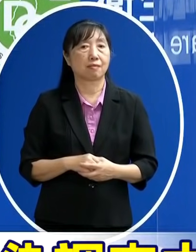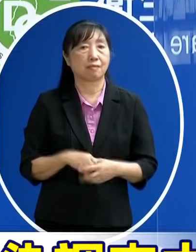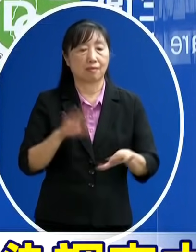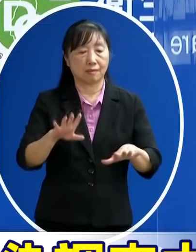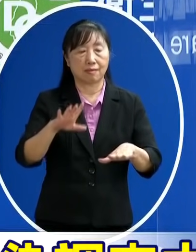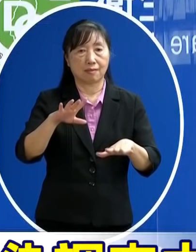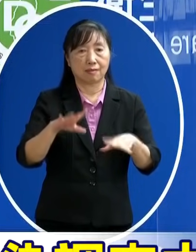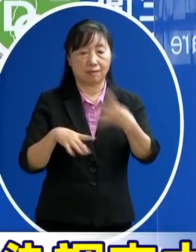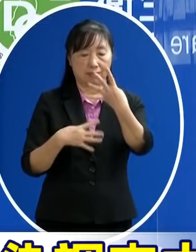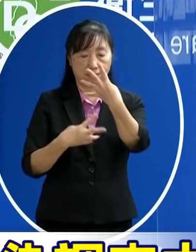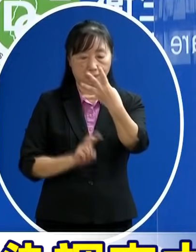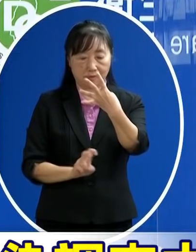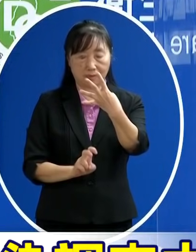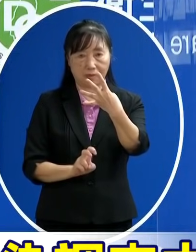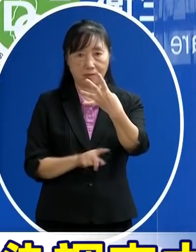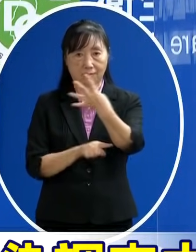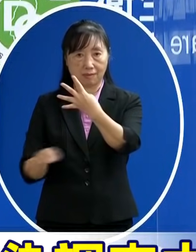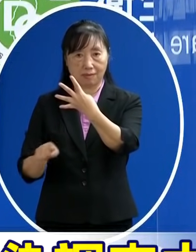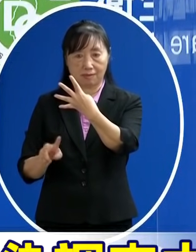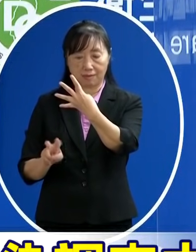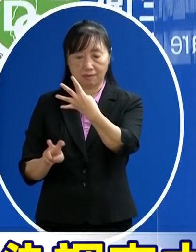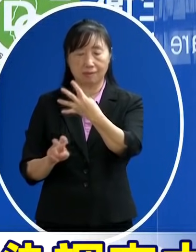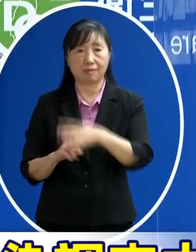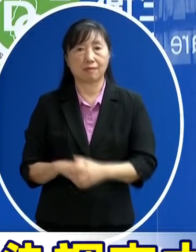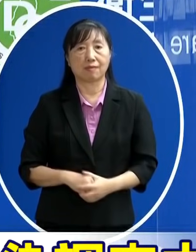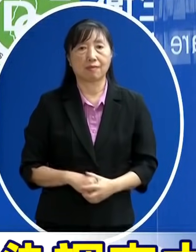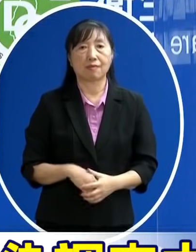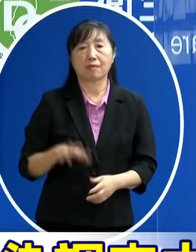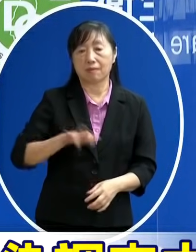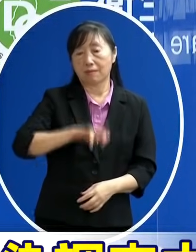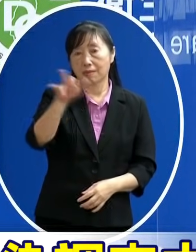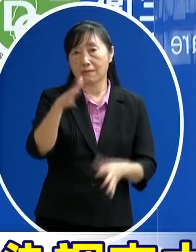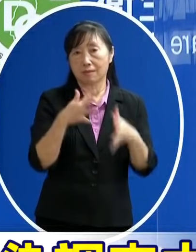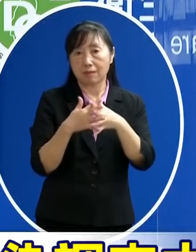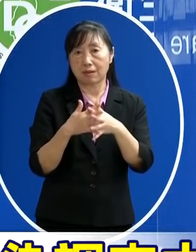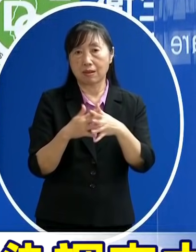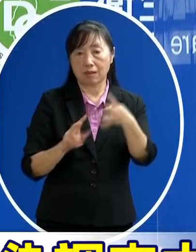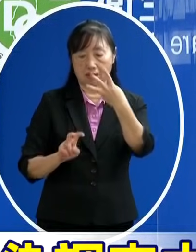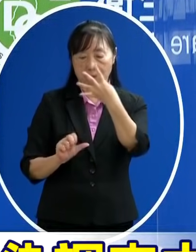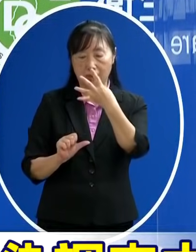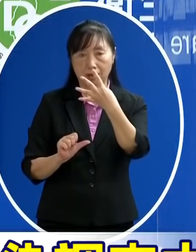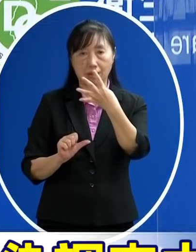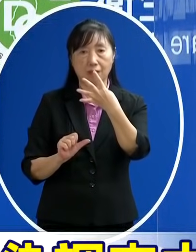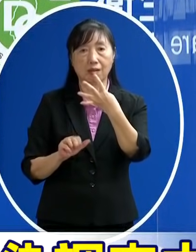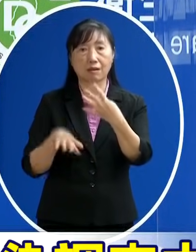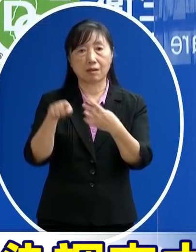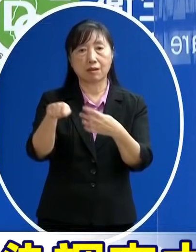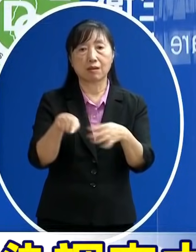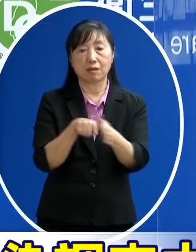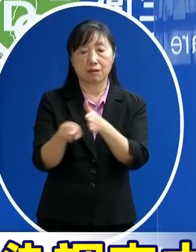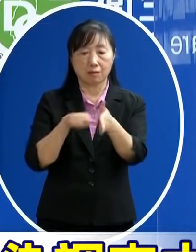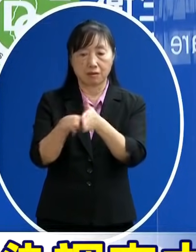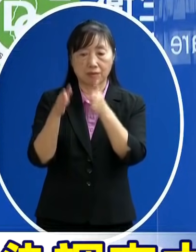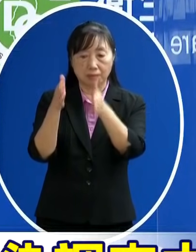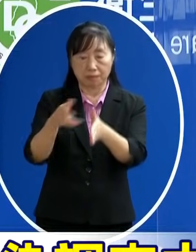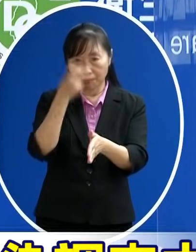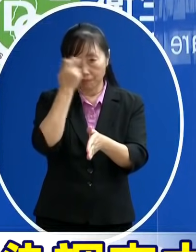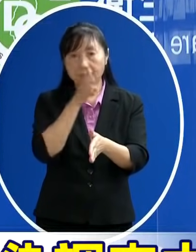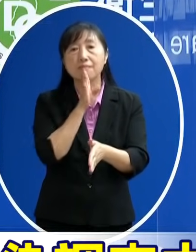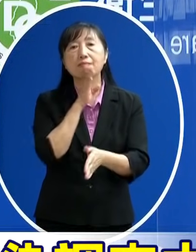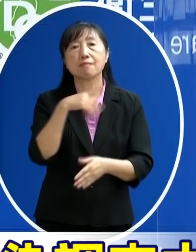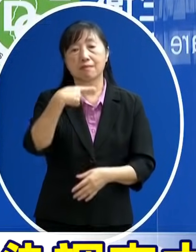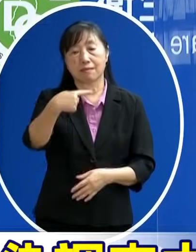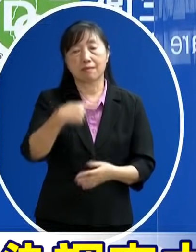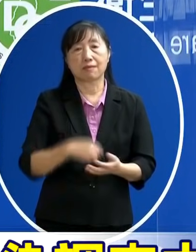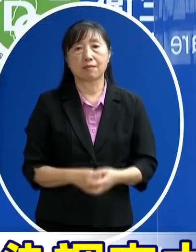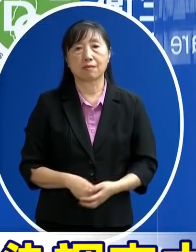年4月20日至4月22日执行至美国，4月25日哈机师专案裁剪是阴性。